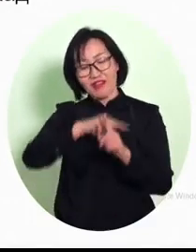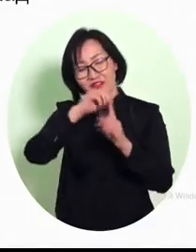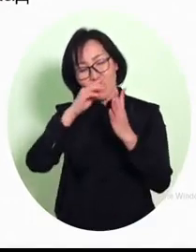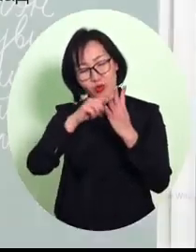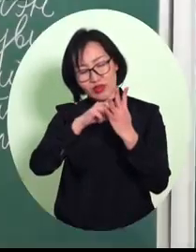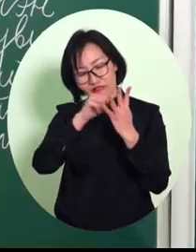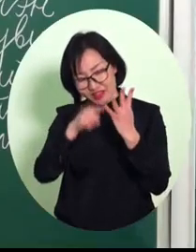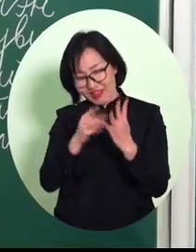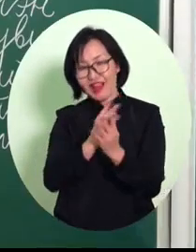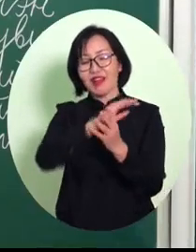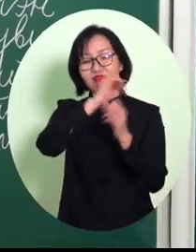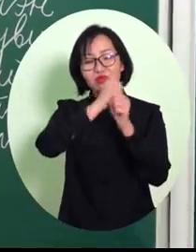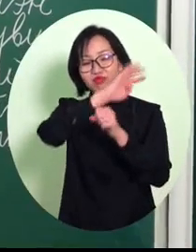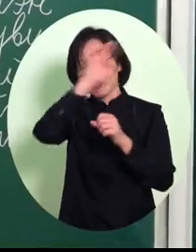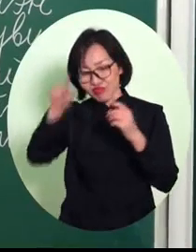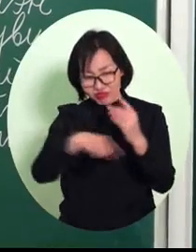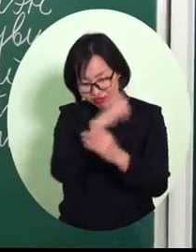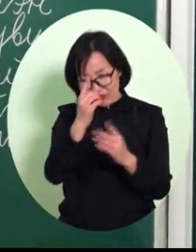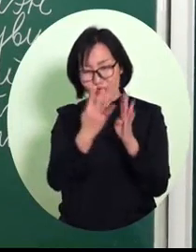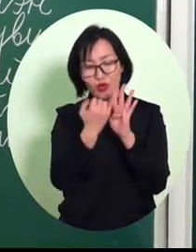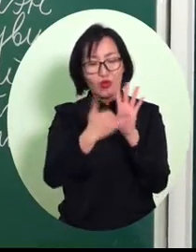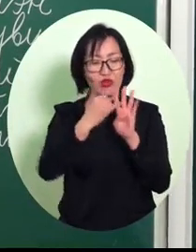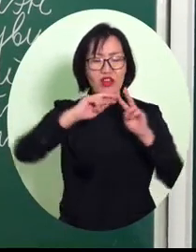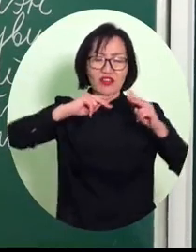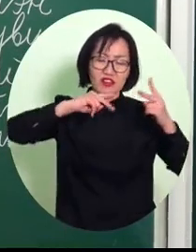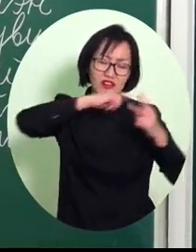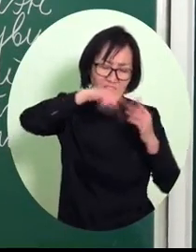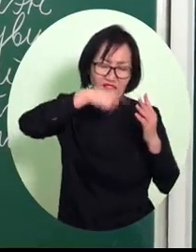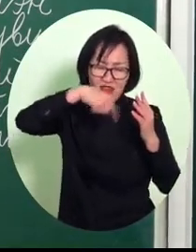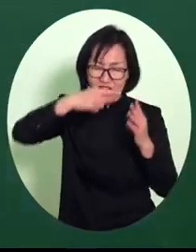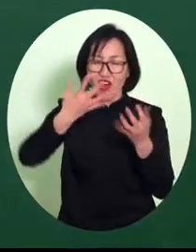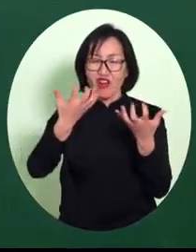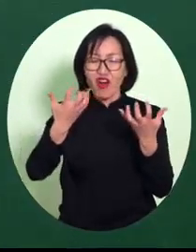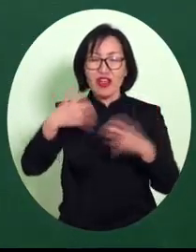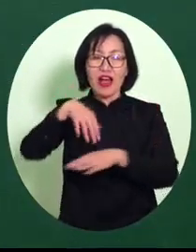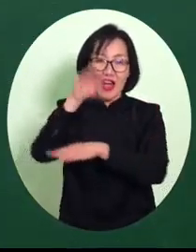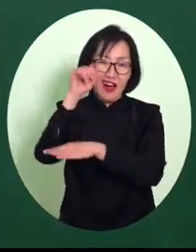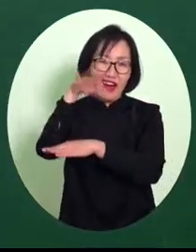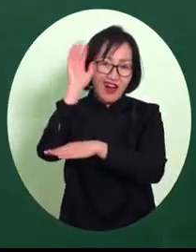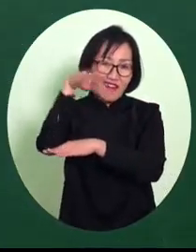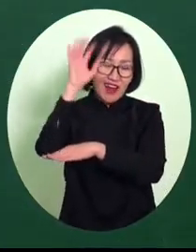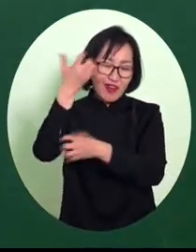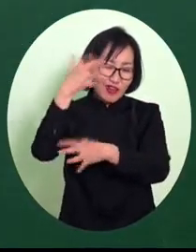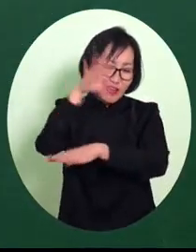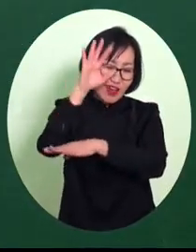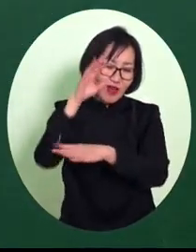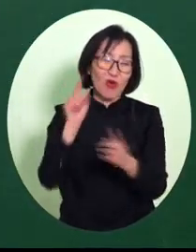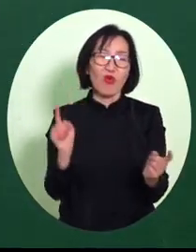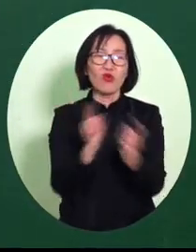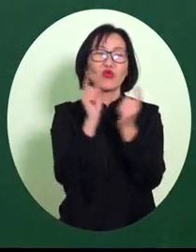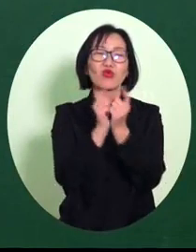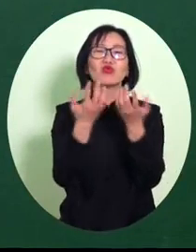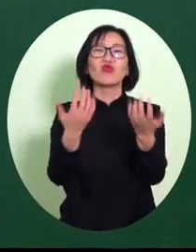Үгүй ээ, дахиад дараа жил хавар, түүний дараа дахиад хавар, олон хавартаа учрын золгоно гэсэн санааг зохиолж яасан